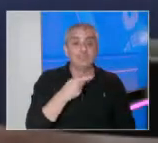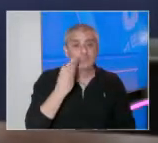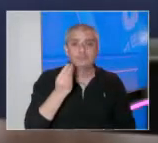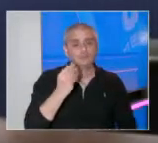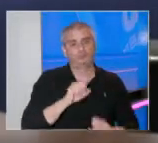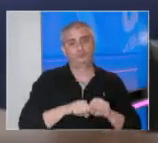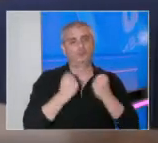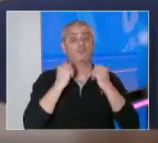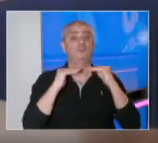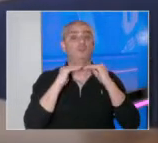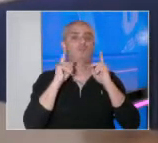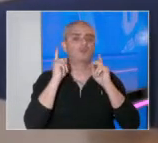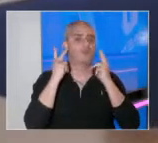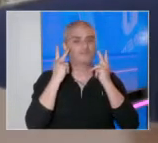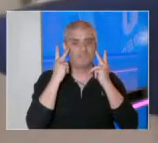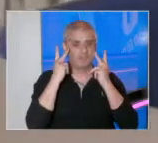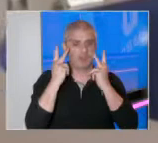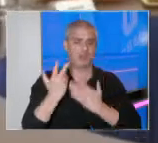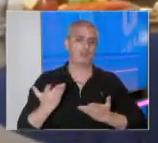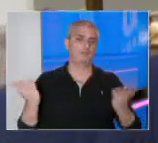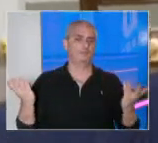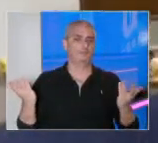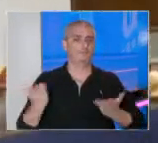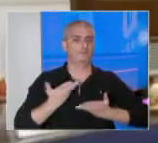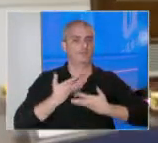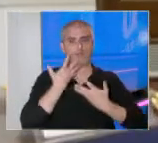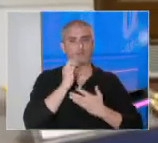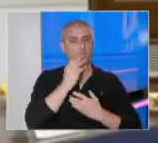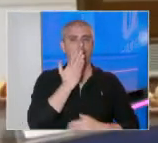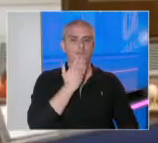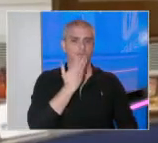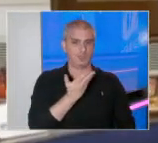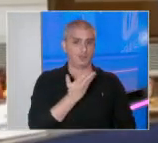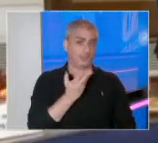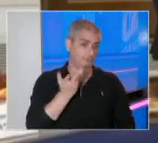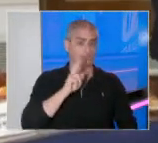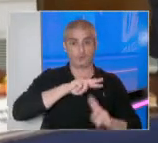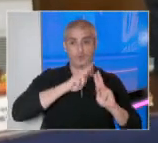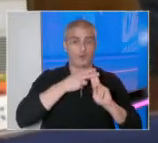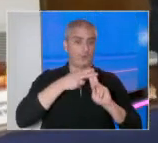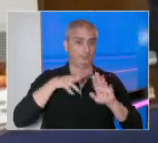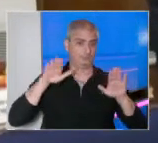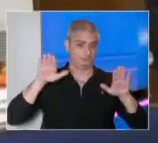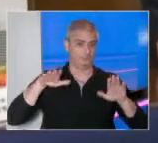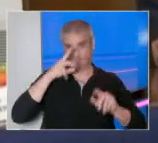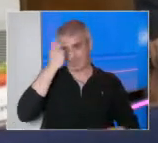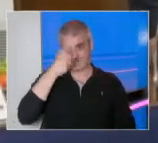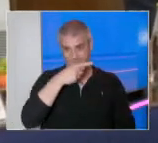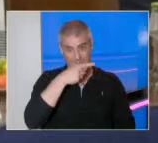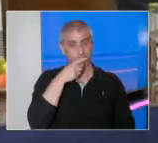שובר שוויון, והעיקר זה הקבלה החמה של ישראל על ידי העולם הסוני, שהוא מרכז